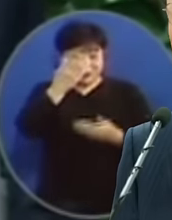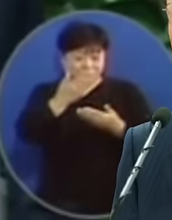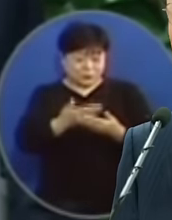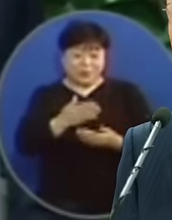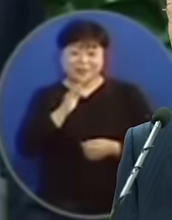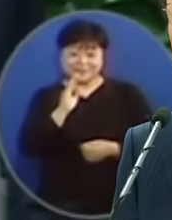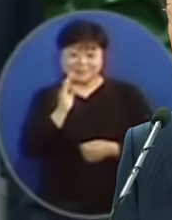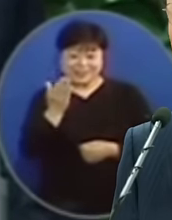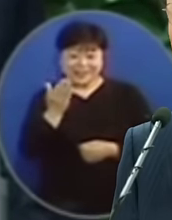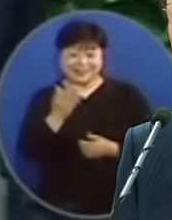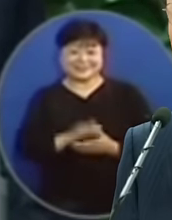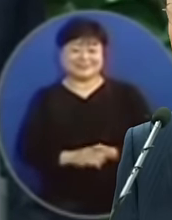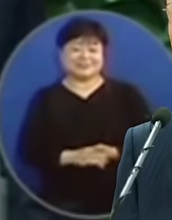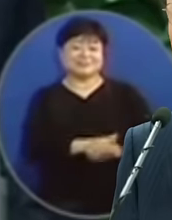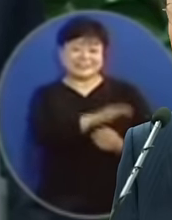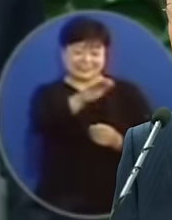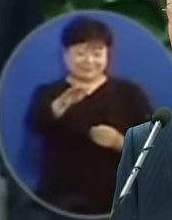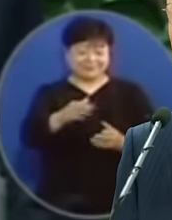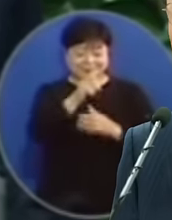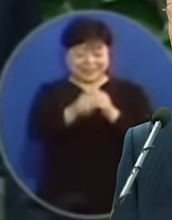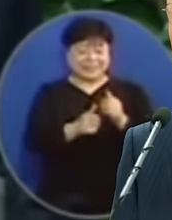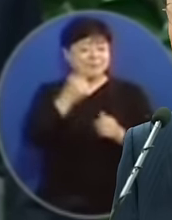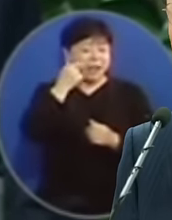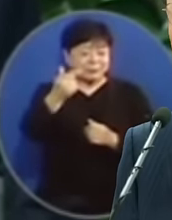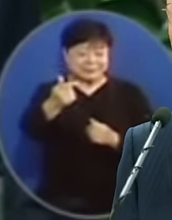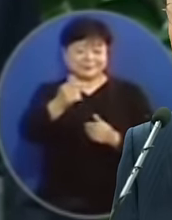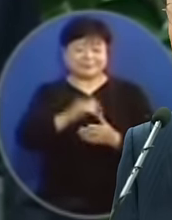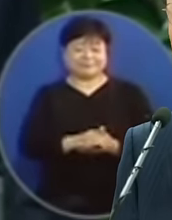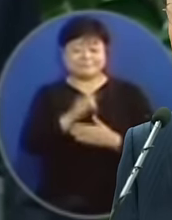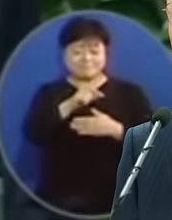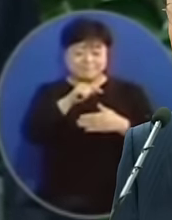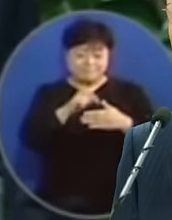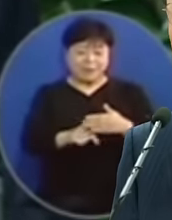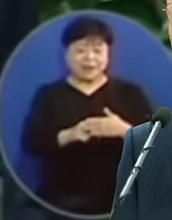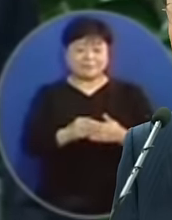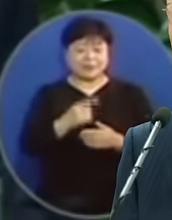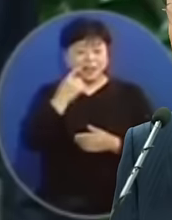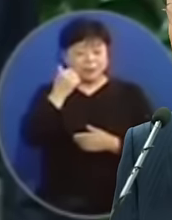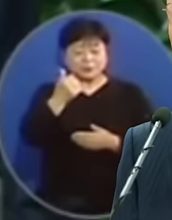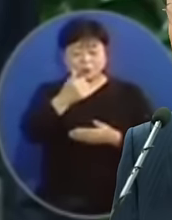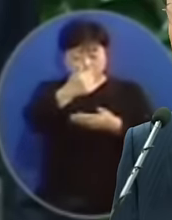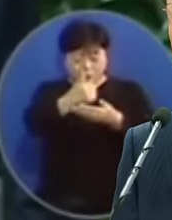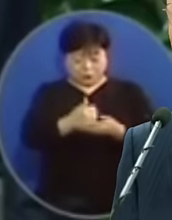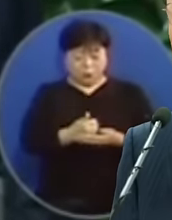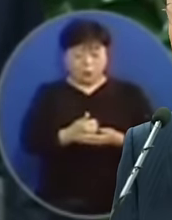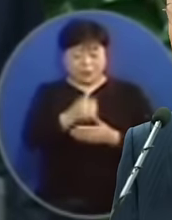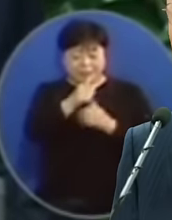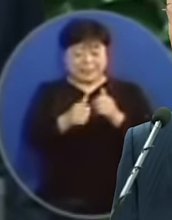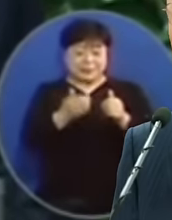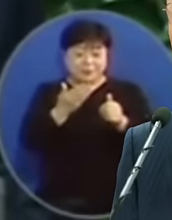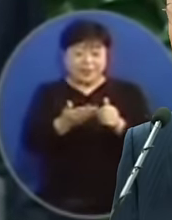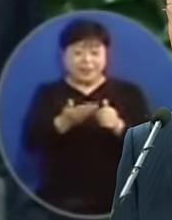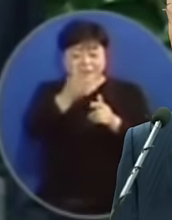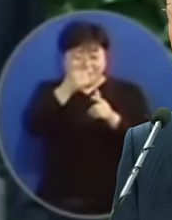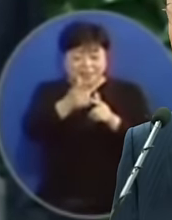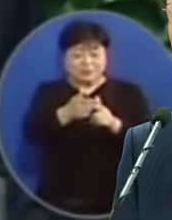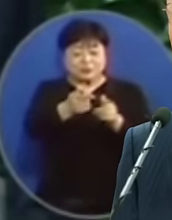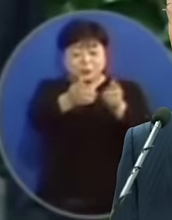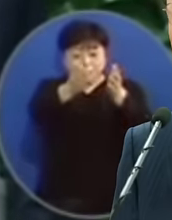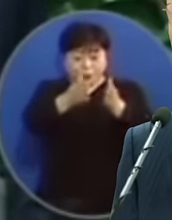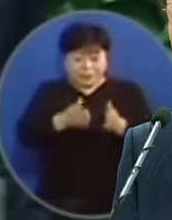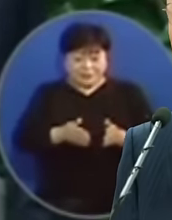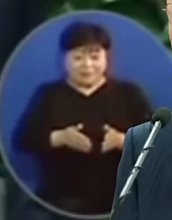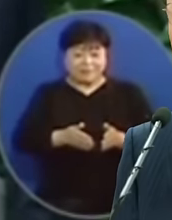것입니다. 우리는 하나님 아버지를 마음속에 우리 아버지를 모시고 하나님께서 예수 그리스도를